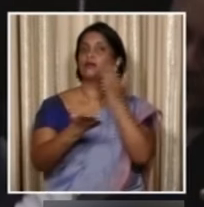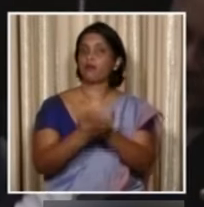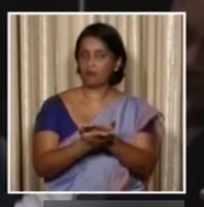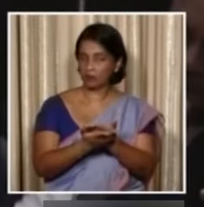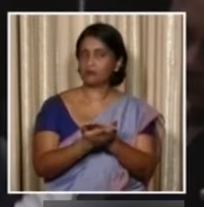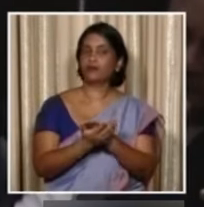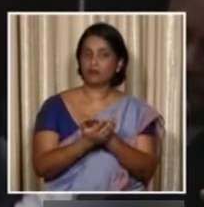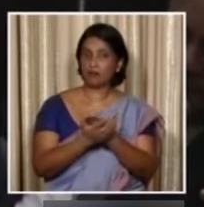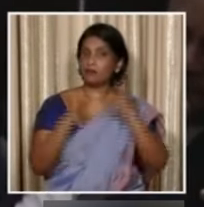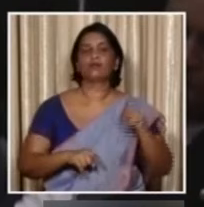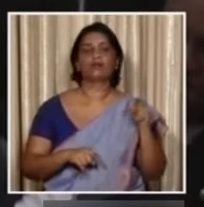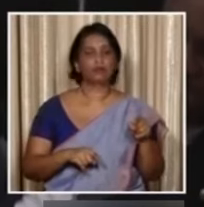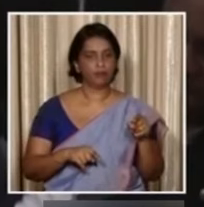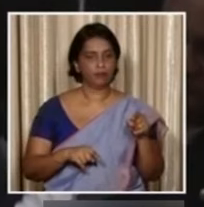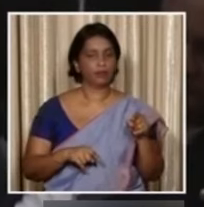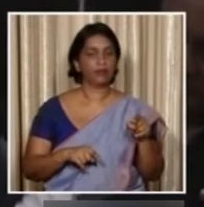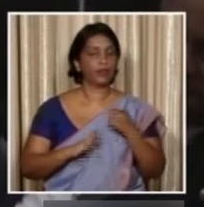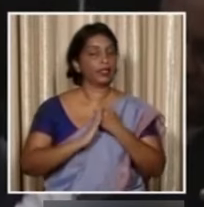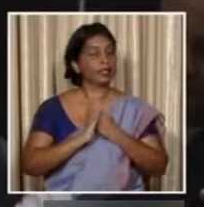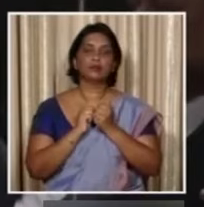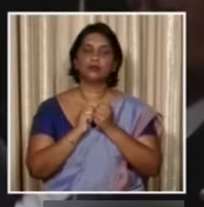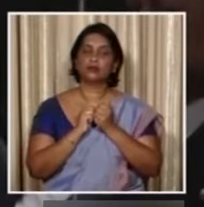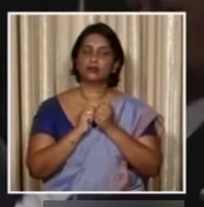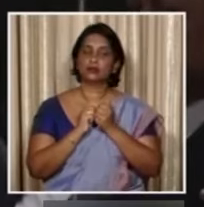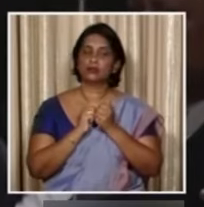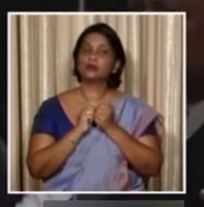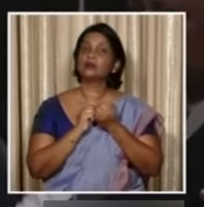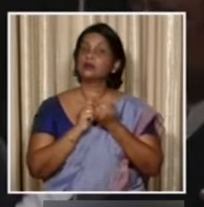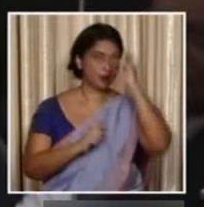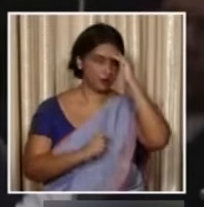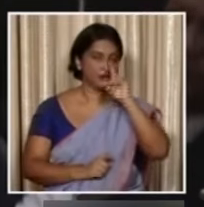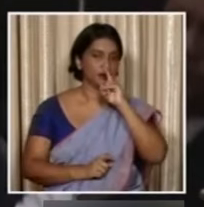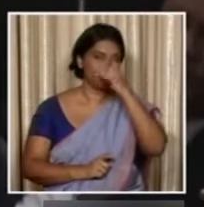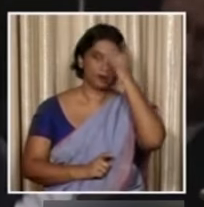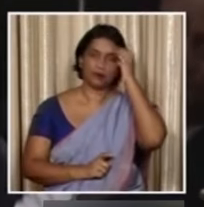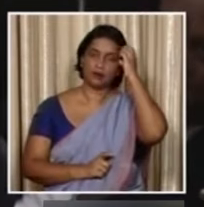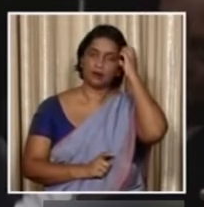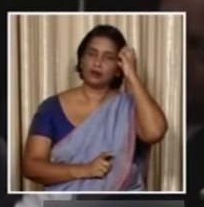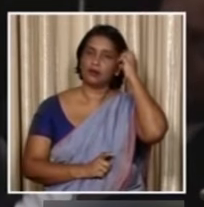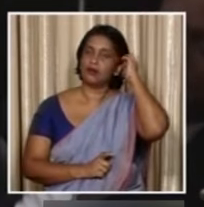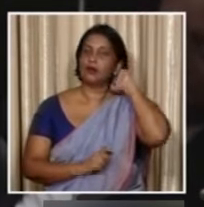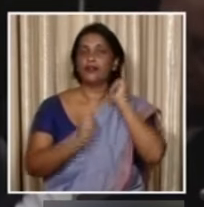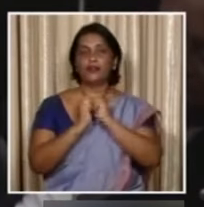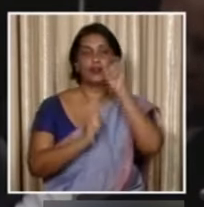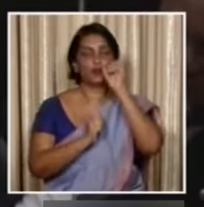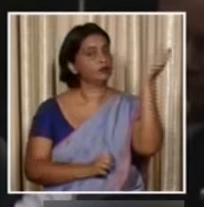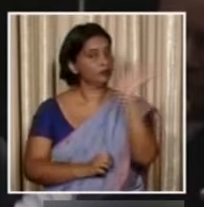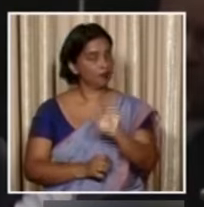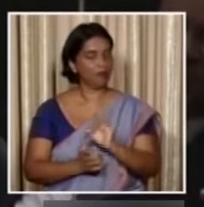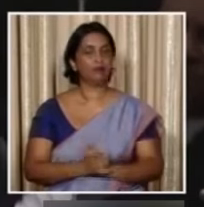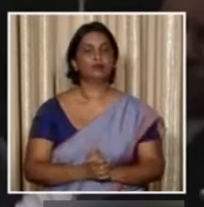ඉදිරිපත් කිරීමෙන් අනතුරුව තමයි නීත්‍යානුකූල ඉවත් කිරීමේ බලයේ වැඩ බලන පොලිස්පතිවරයෙකු පත් කිරීම